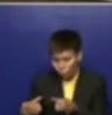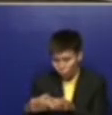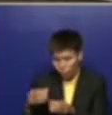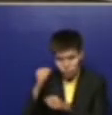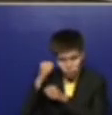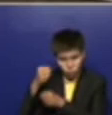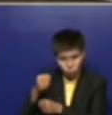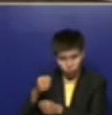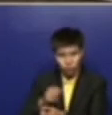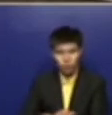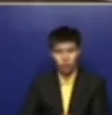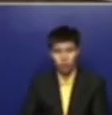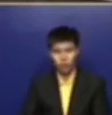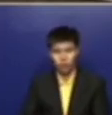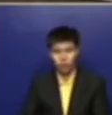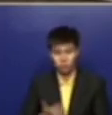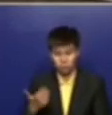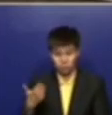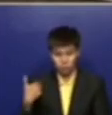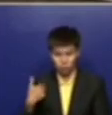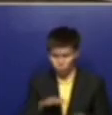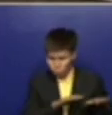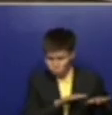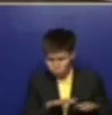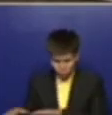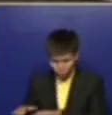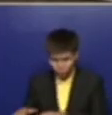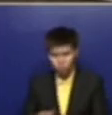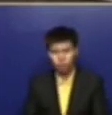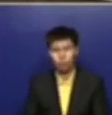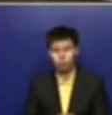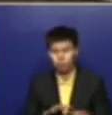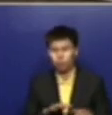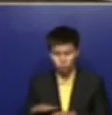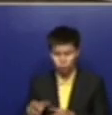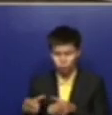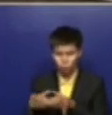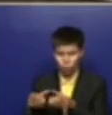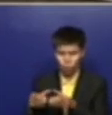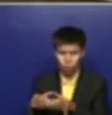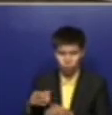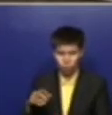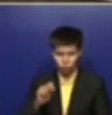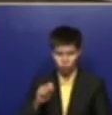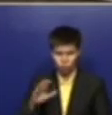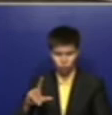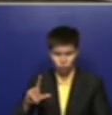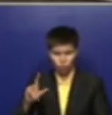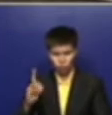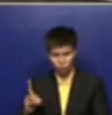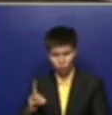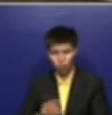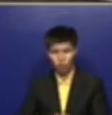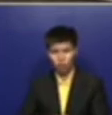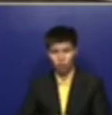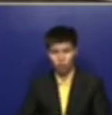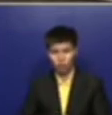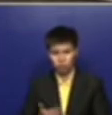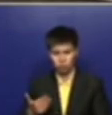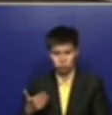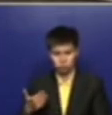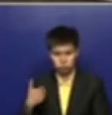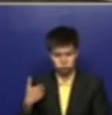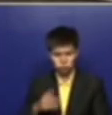มีจัดกองกำลังเตรียมการกองกำลังควบคุมฝูงชนนะพร้อมอาวุธยุทโธปกรณ์การเคลื่อนพลทั้งหมด